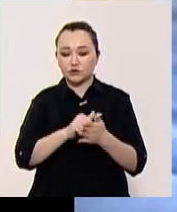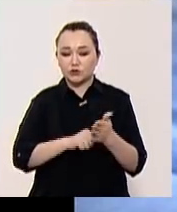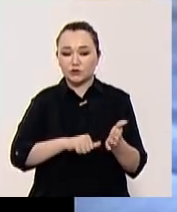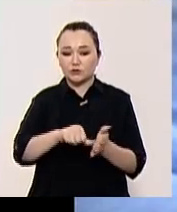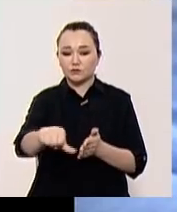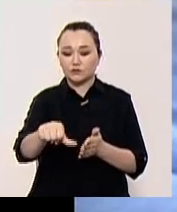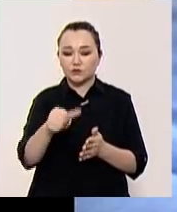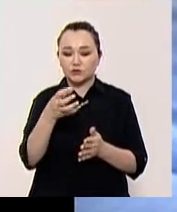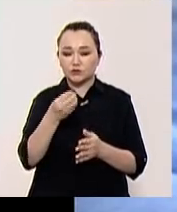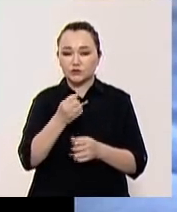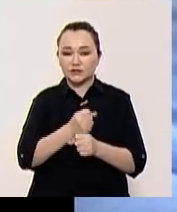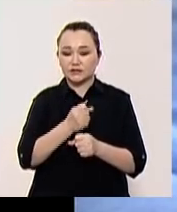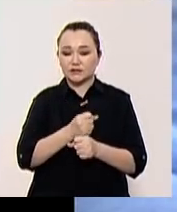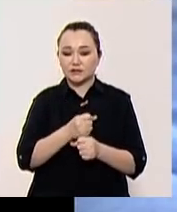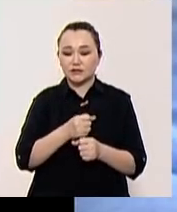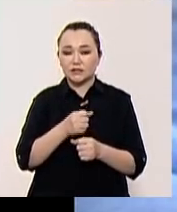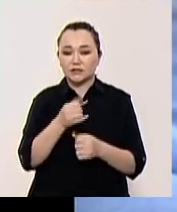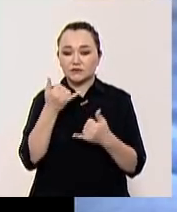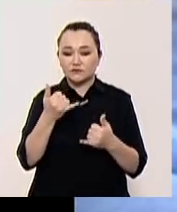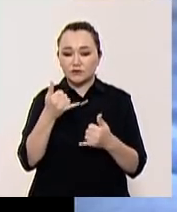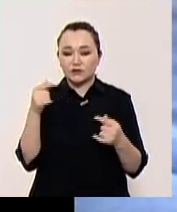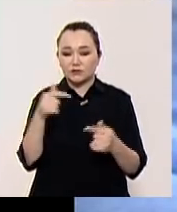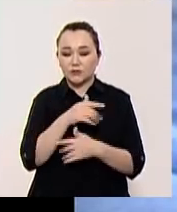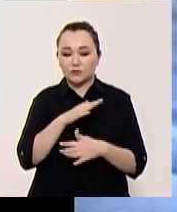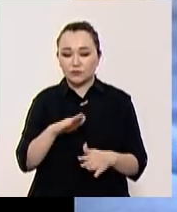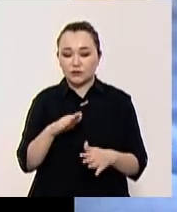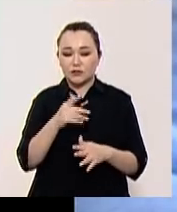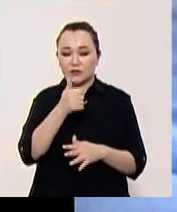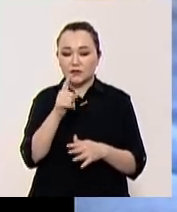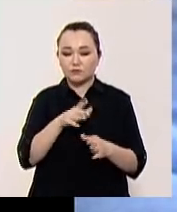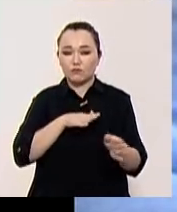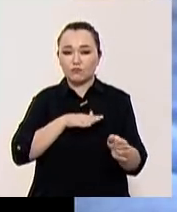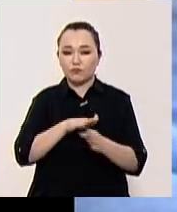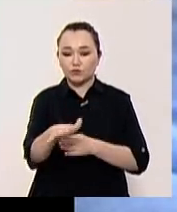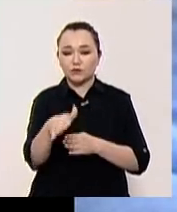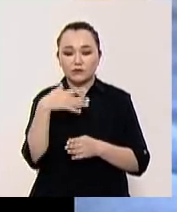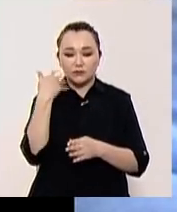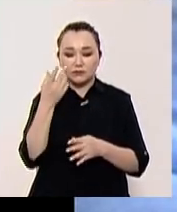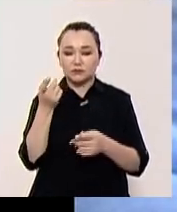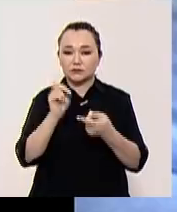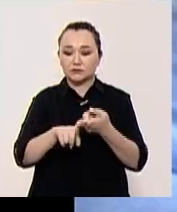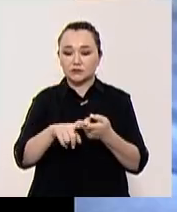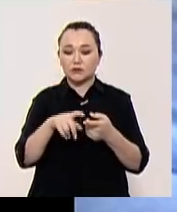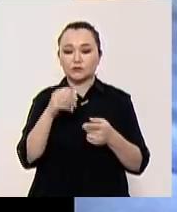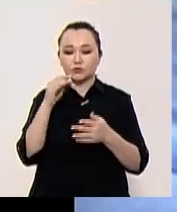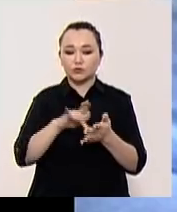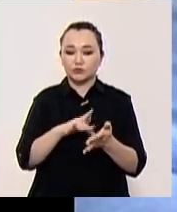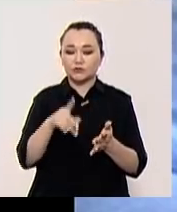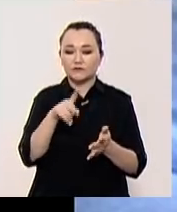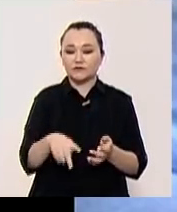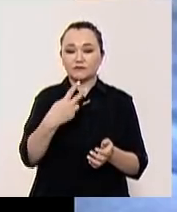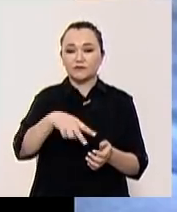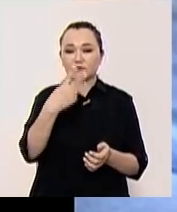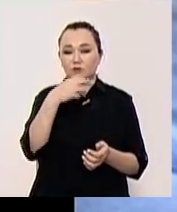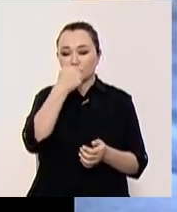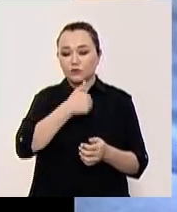жөндеу жұмыстарын жүргізу қазіргі таңда орынсыз. Газ толық қосылғаннан соң бюджет қаражатын 2023 жылы